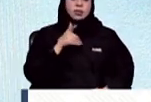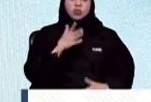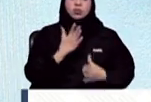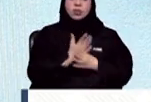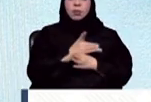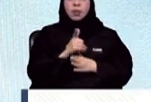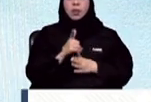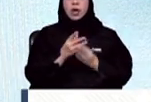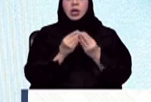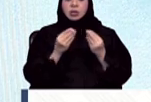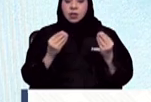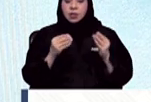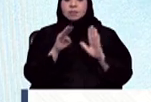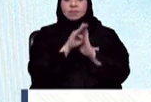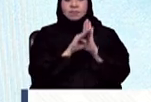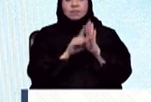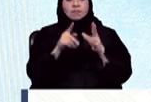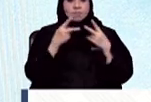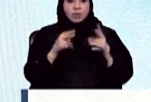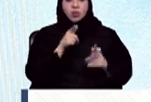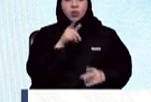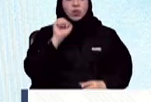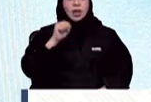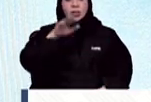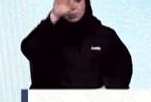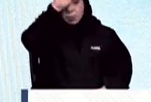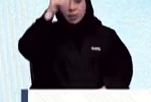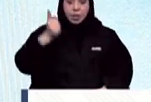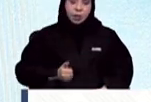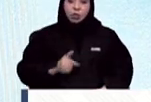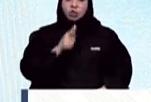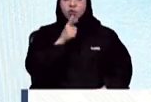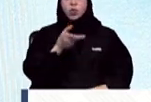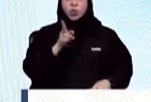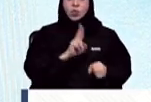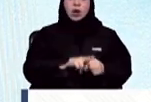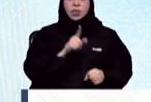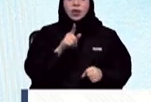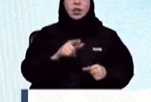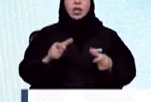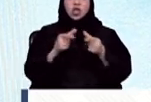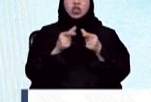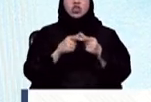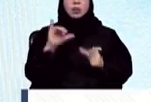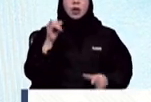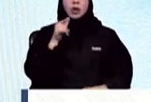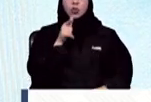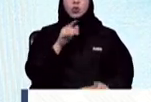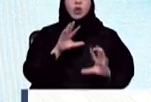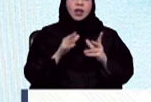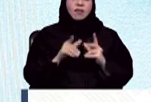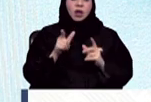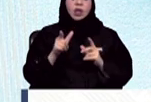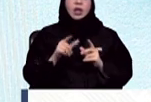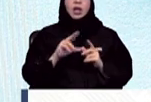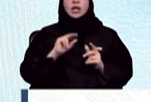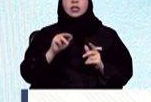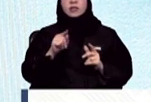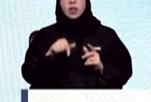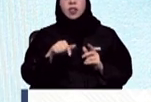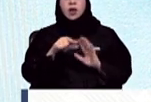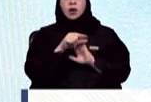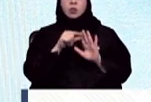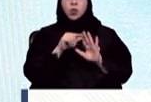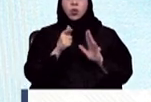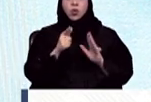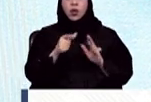5 مبادرات تم أطلقتها مملكة البحرين في القمة العربية قمة البحرين. ما أثر هذه المبادرة